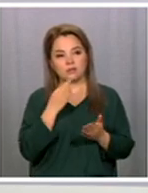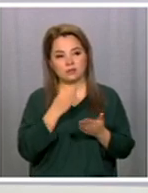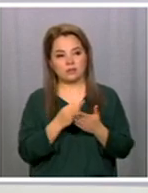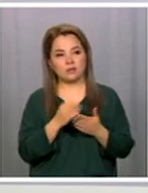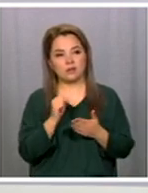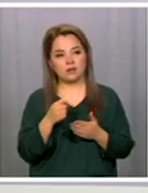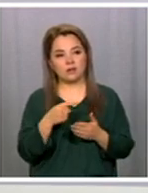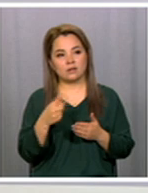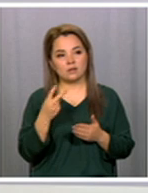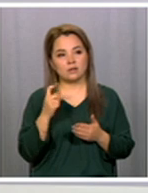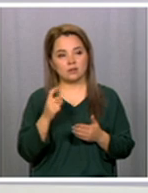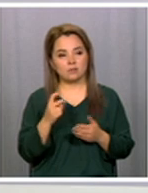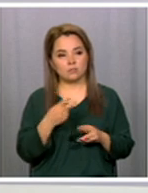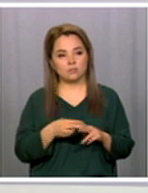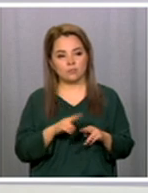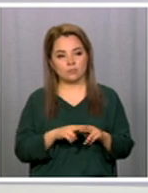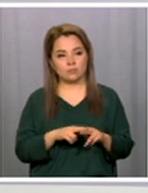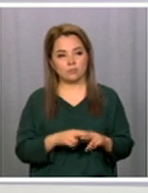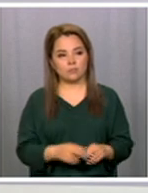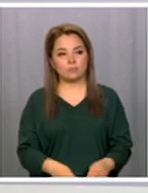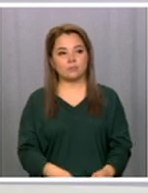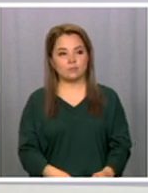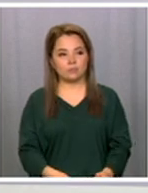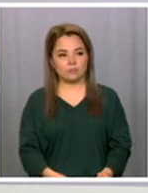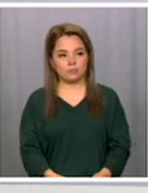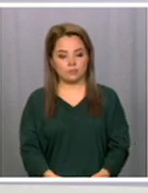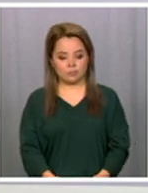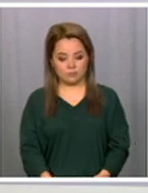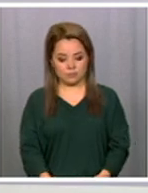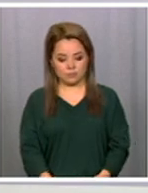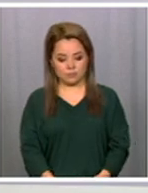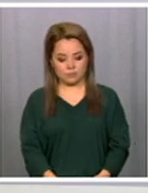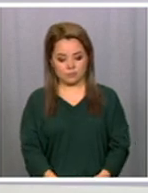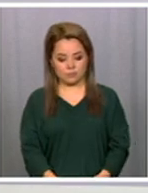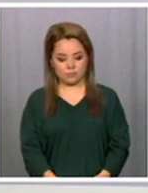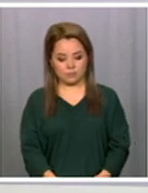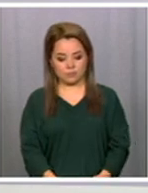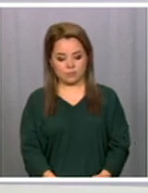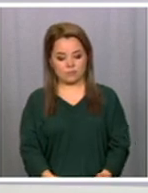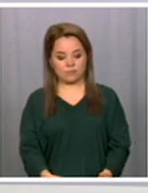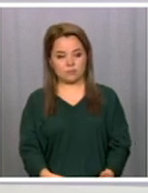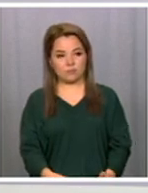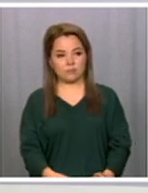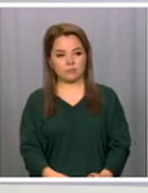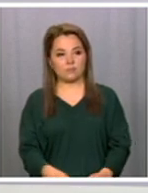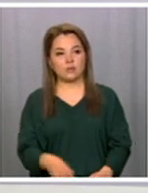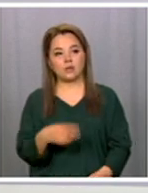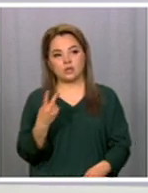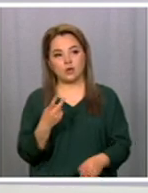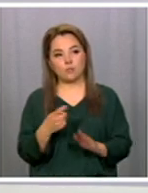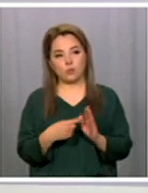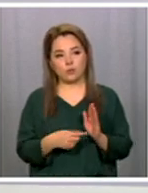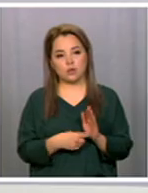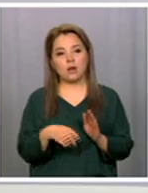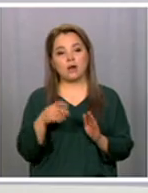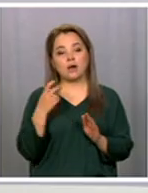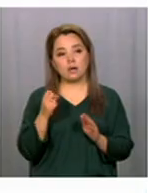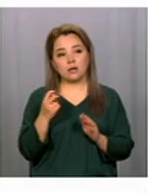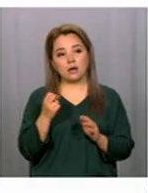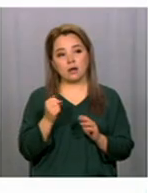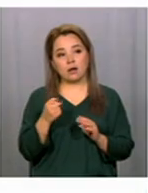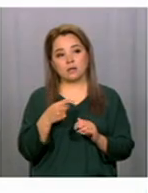2Х. Тең. Ал оқушылар мұқият қарайық бөлшектерінің бөлімінде. Екінші бөлшекте А азайтылған